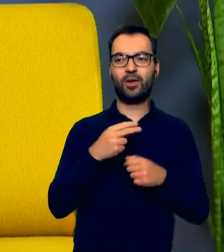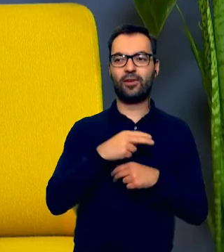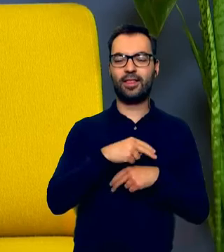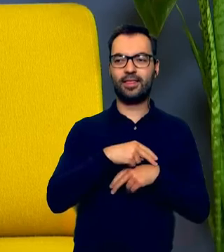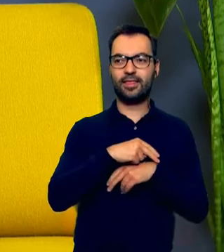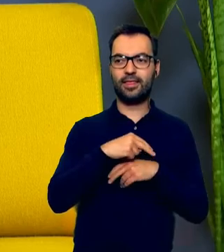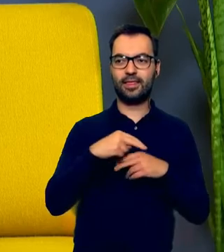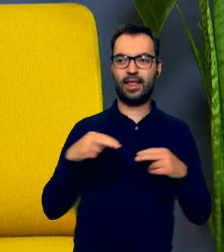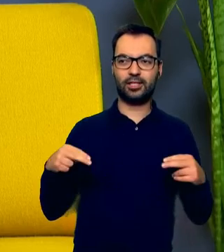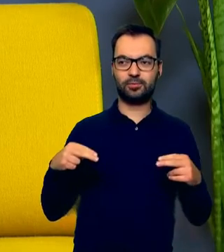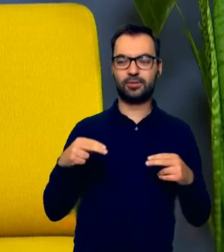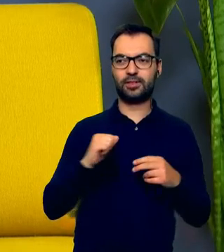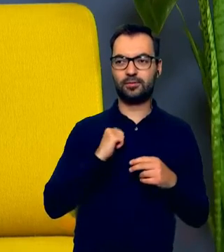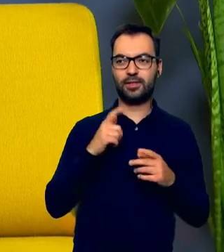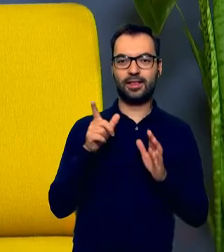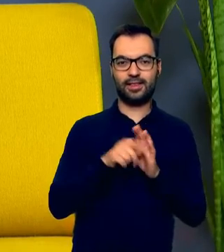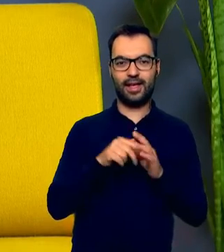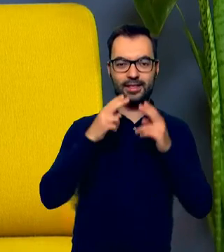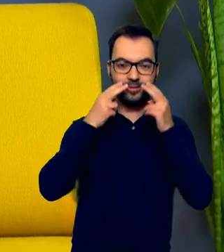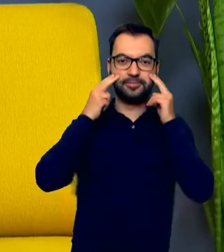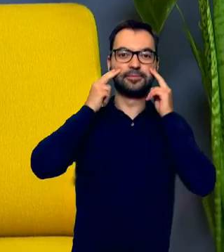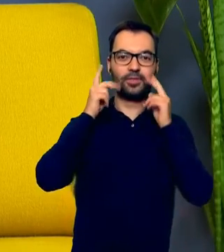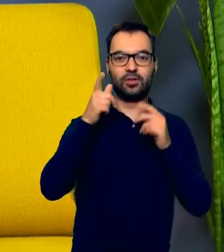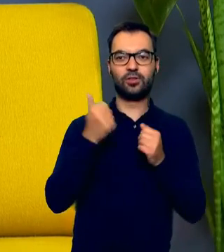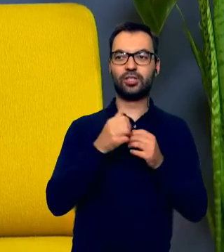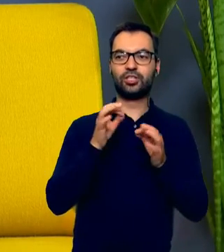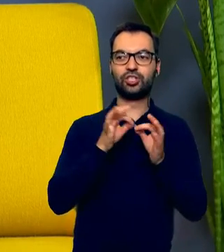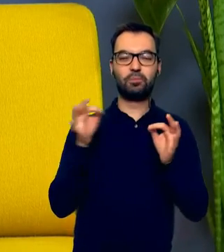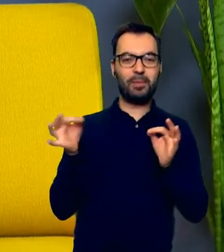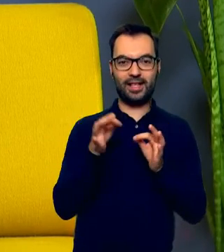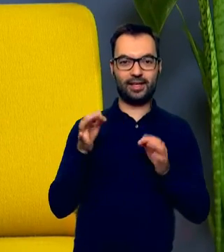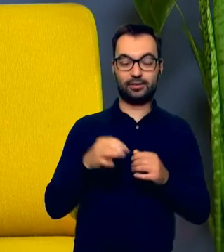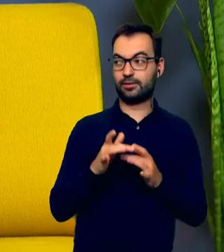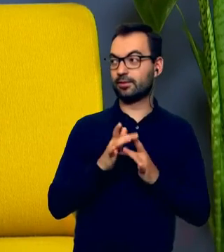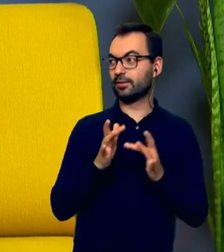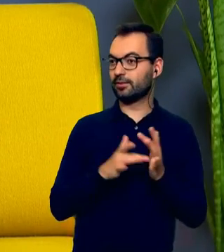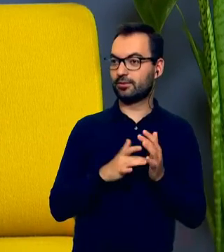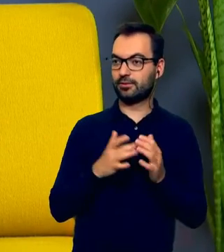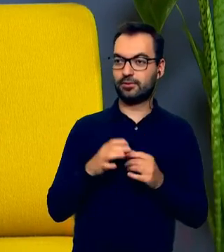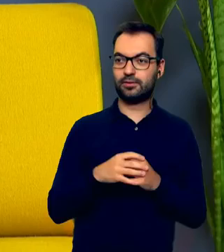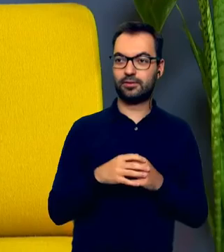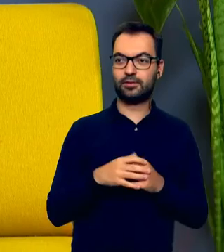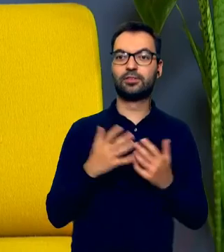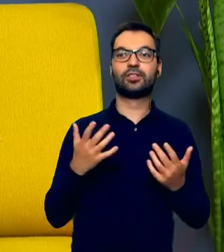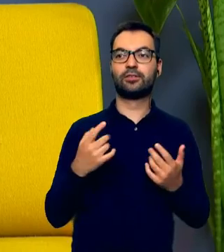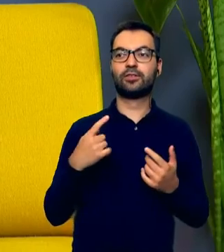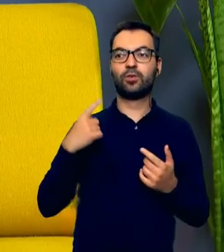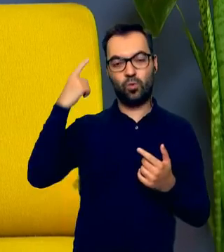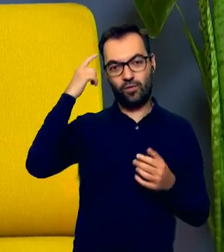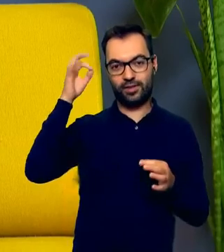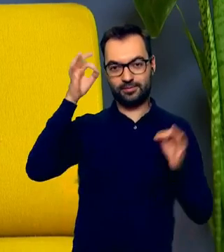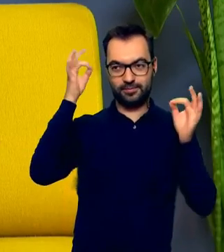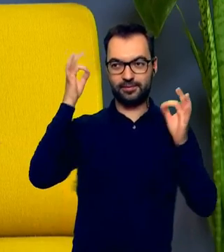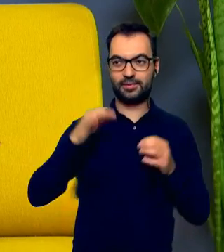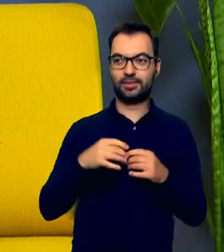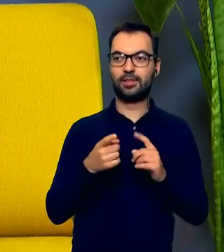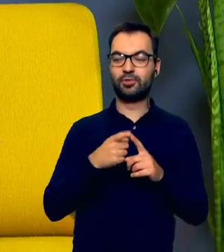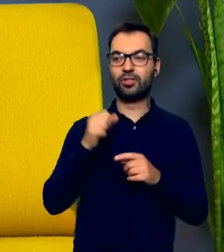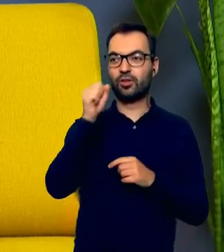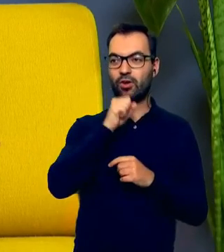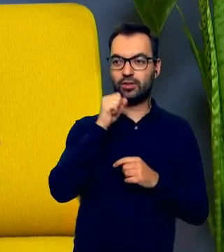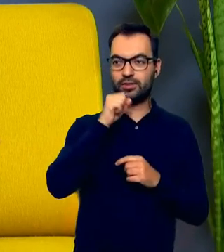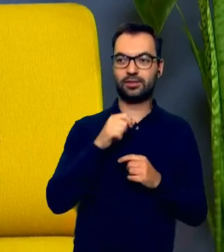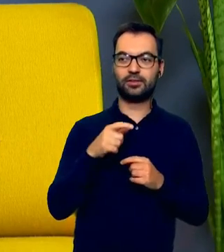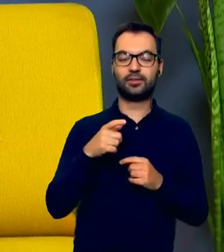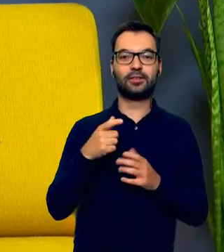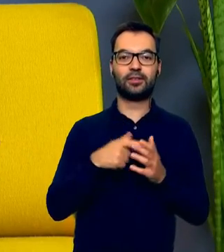żeby jakby robić tani lifting, a ona stosowała szpileczki, nie wiem, czy pamiętacie. Jezus, gdzie? Tak, no jak to gdzie? Na głowie. Przed koncertem,